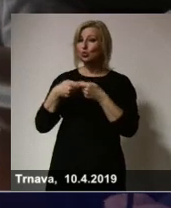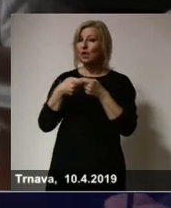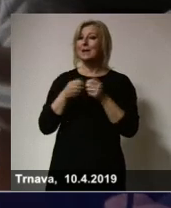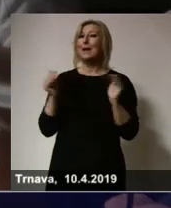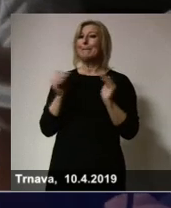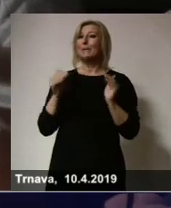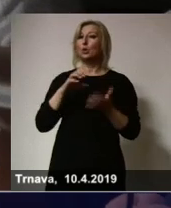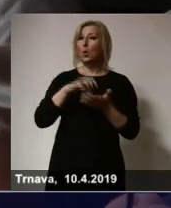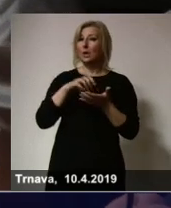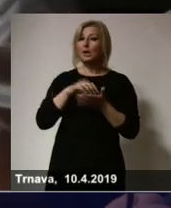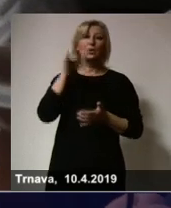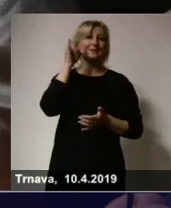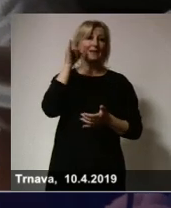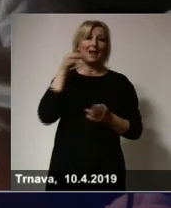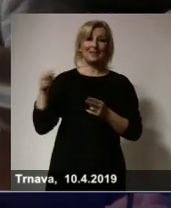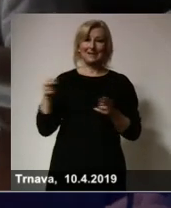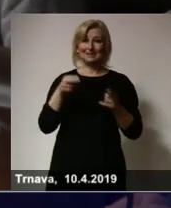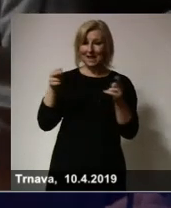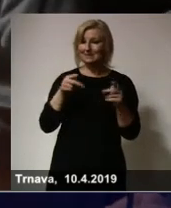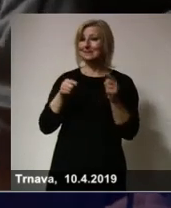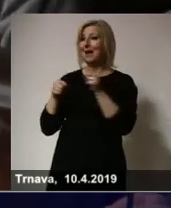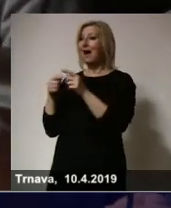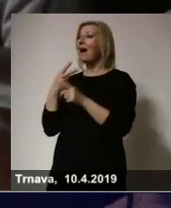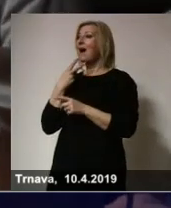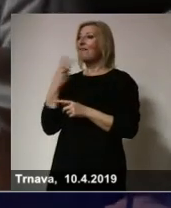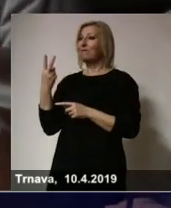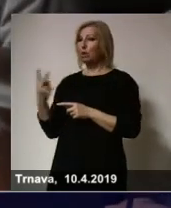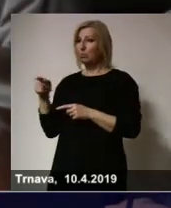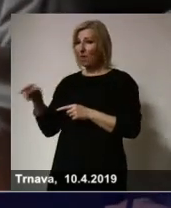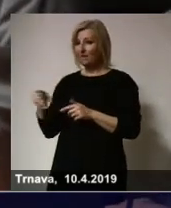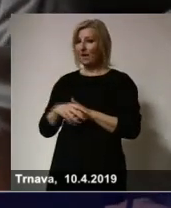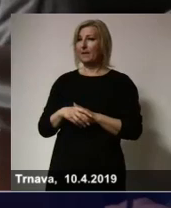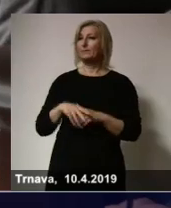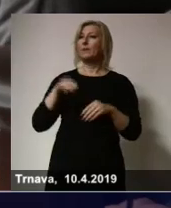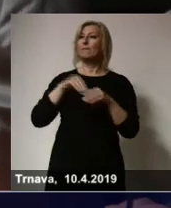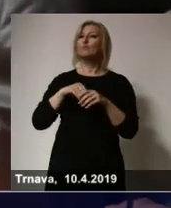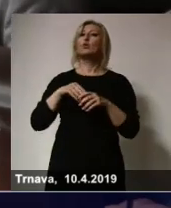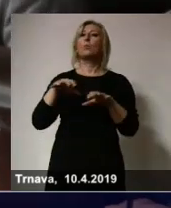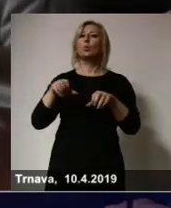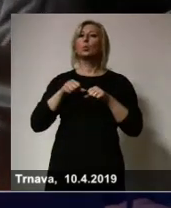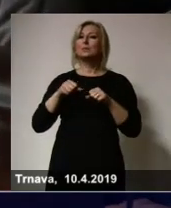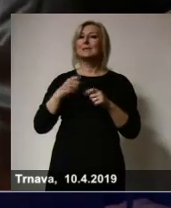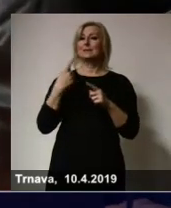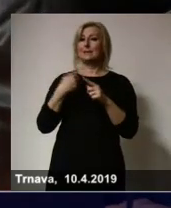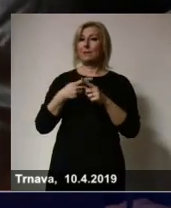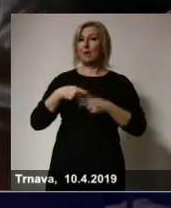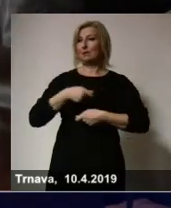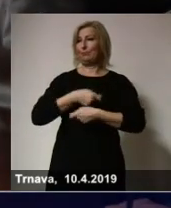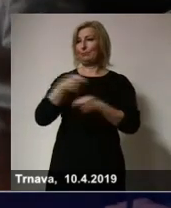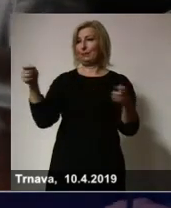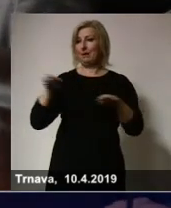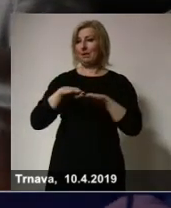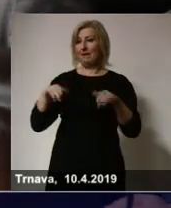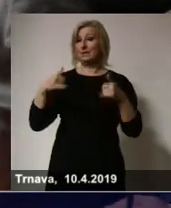Piešťany Vrbové. Takto v plnom znení máte aj rozdané uznesenie v laviciach. Otváram k tomuto bodu rozpravu.